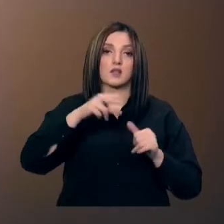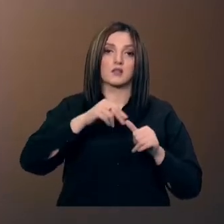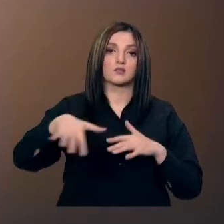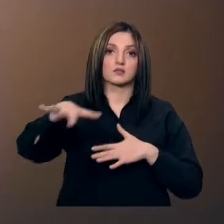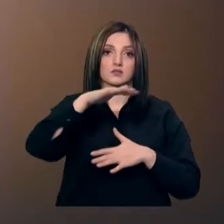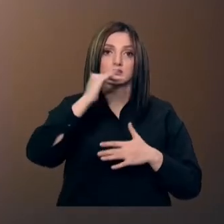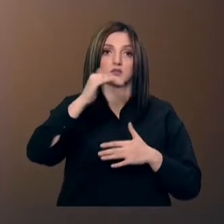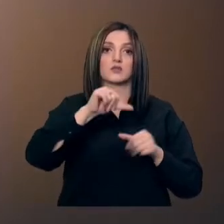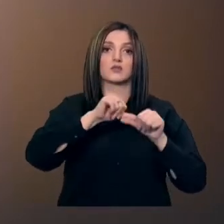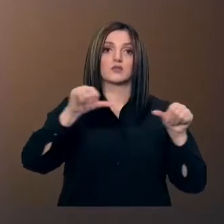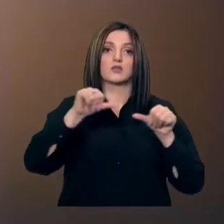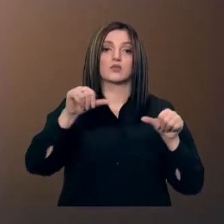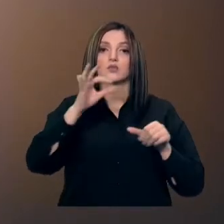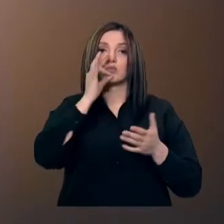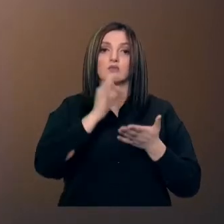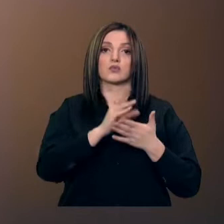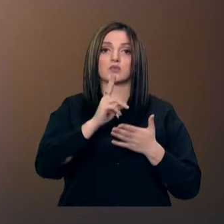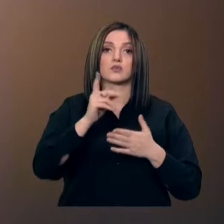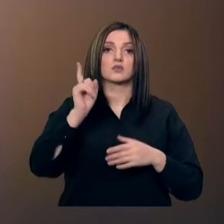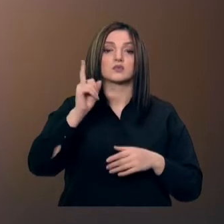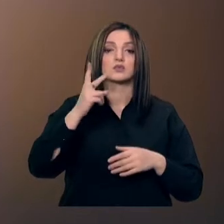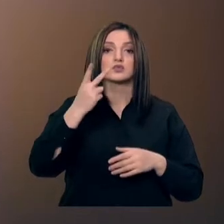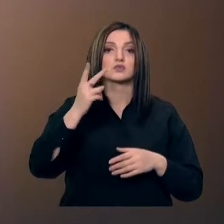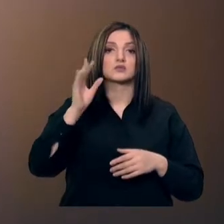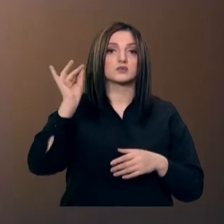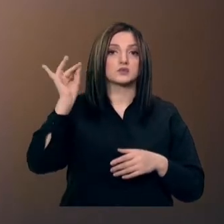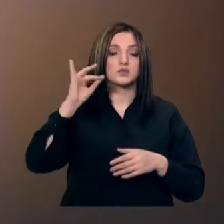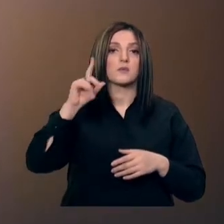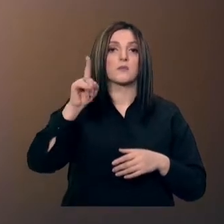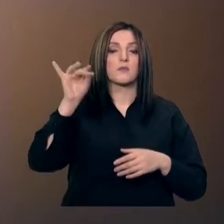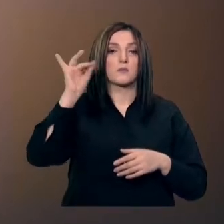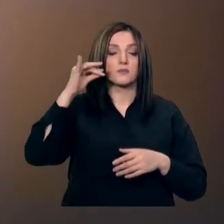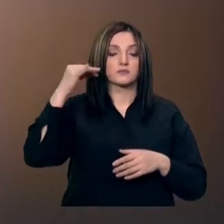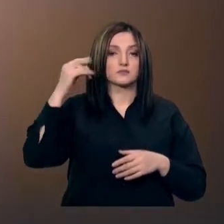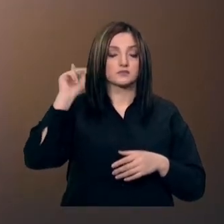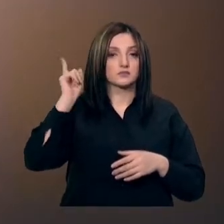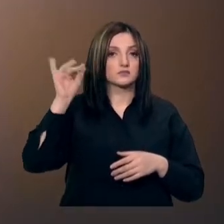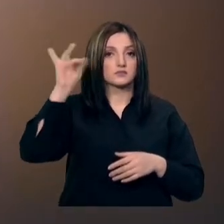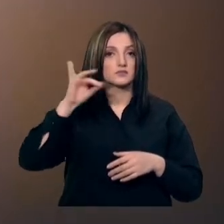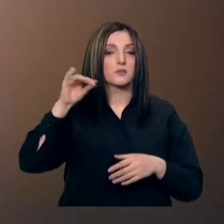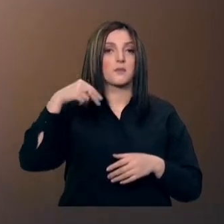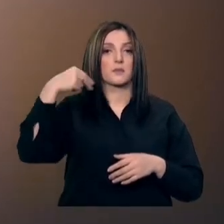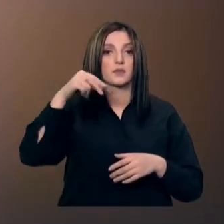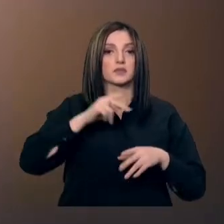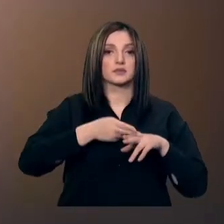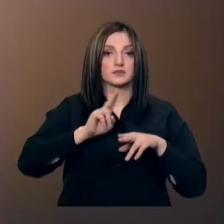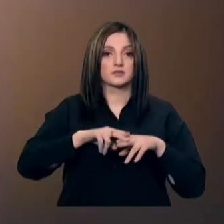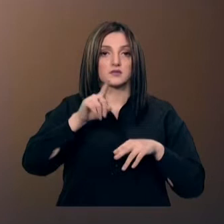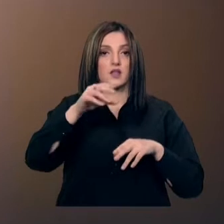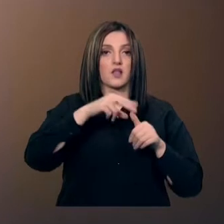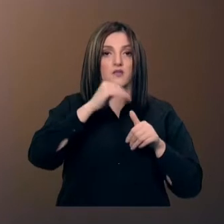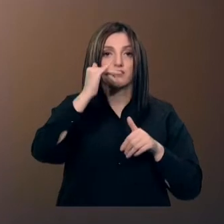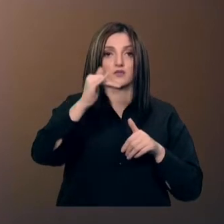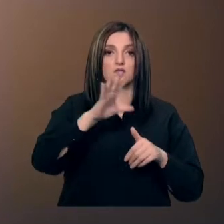səhrə komandirləri olmuş iki keçmiş prezident, Serj Sarkisyan və Robert Köçəryandan gedir. Bu cinayətin zərbə